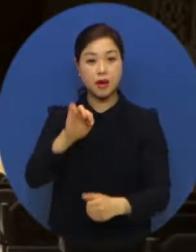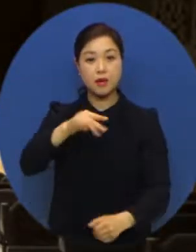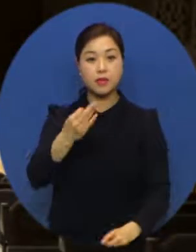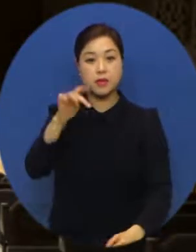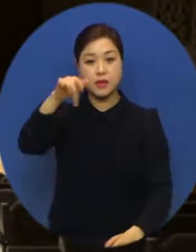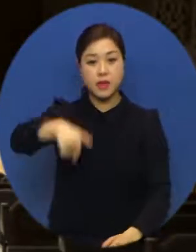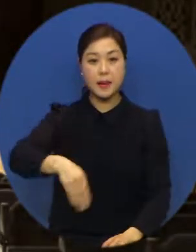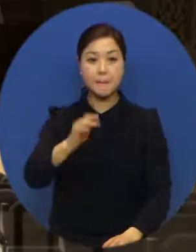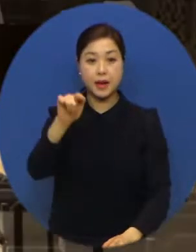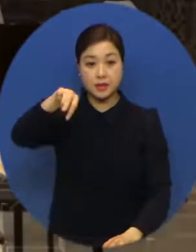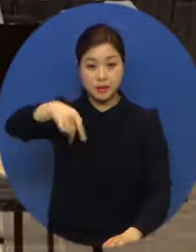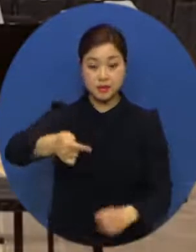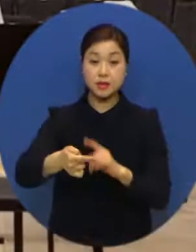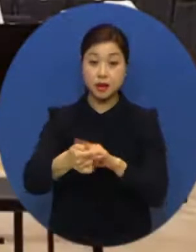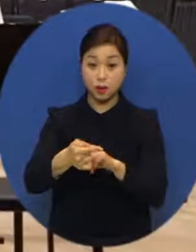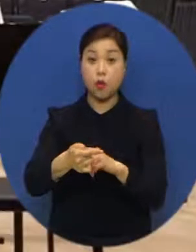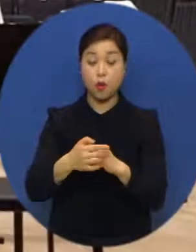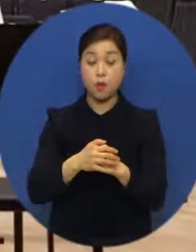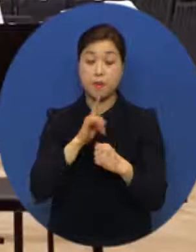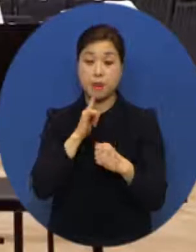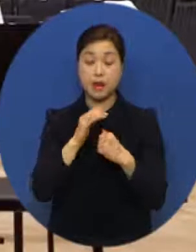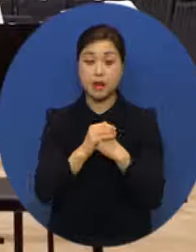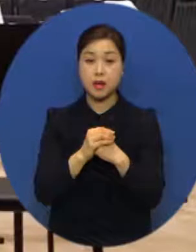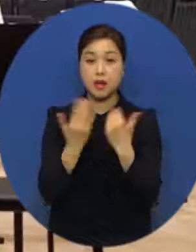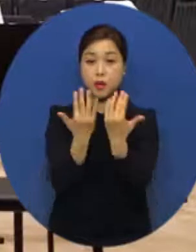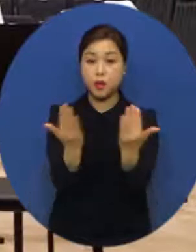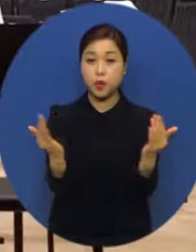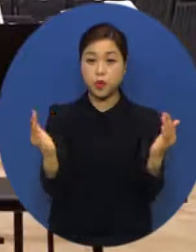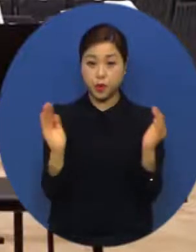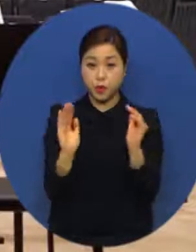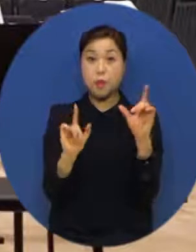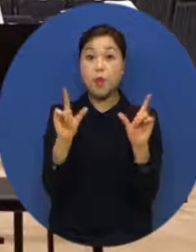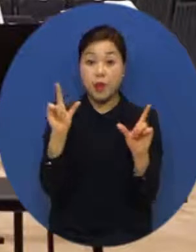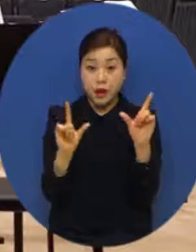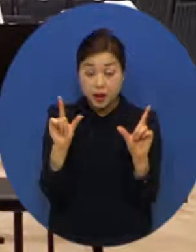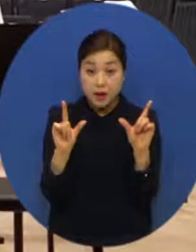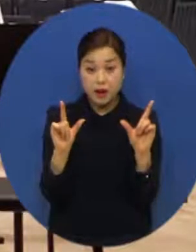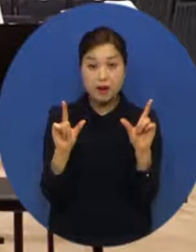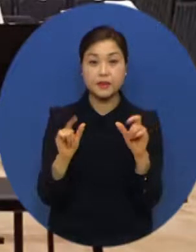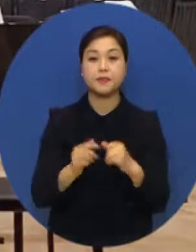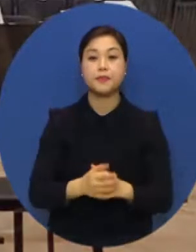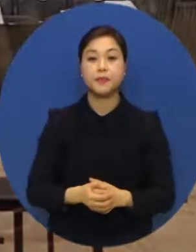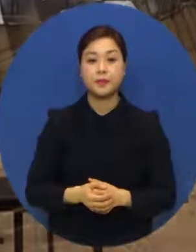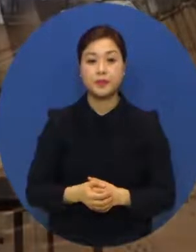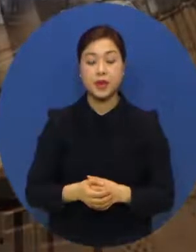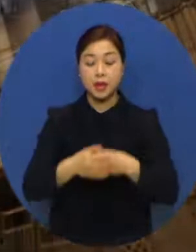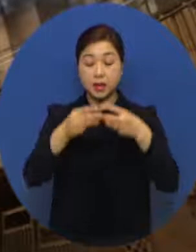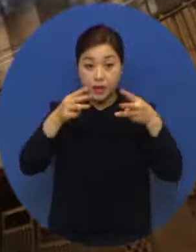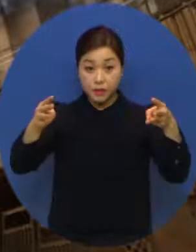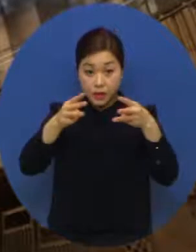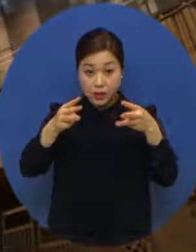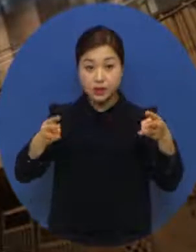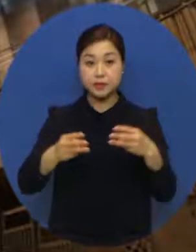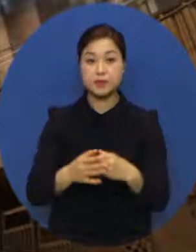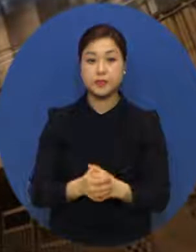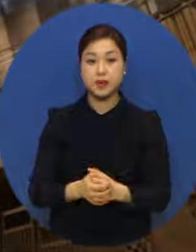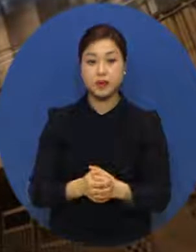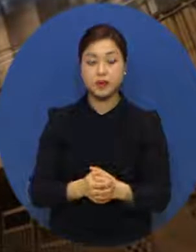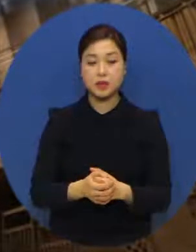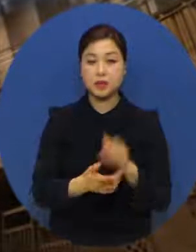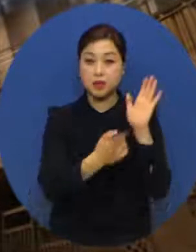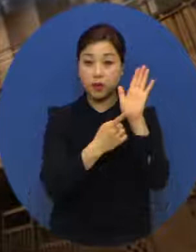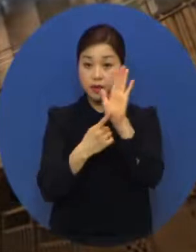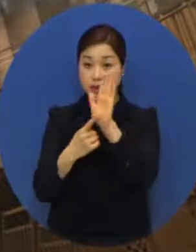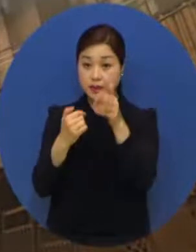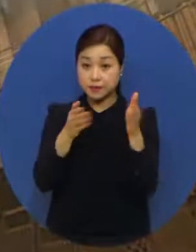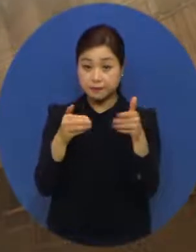쓰는데요. 그러한 규모의 원형 홀이 있고요. 공연장이 있고요. 3층이 8개 전시관으로